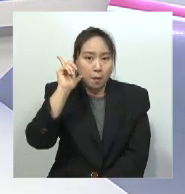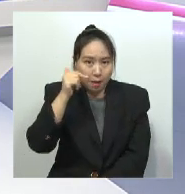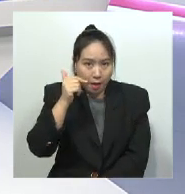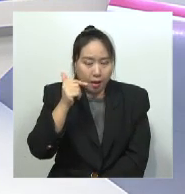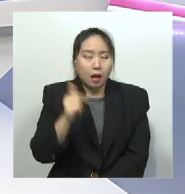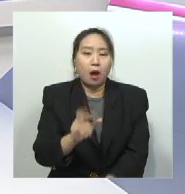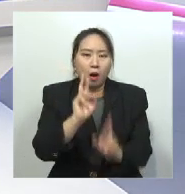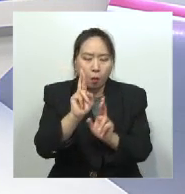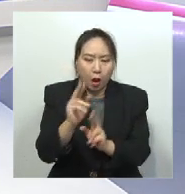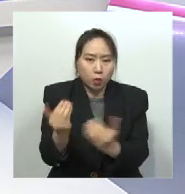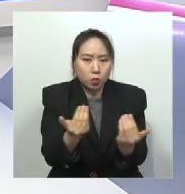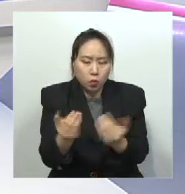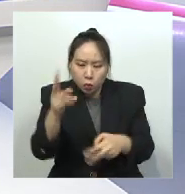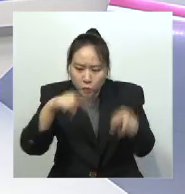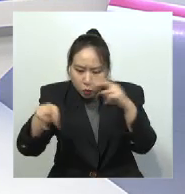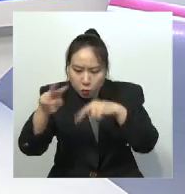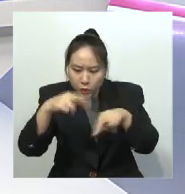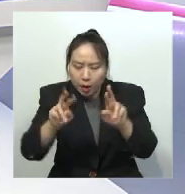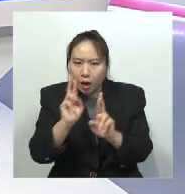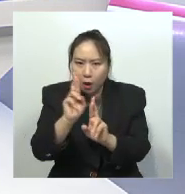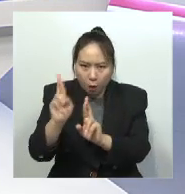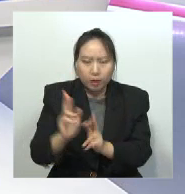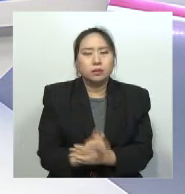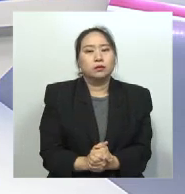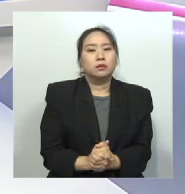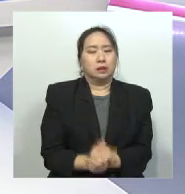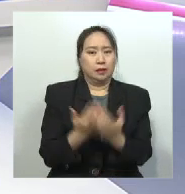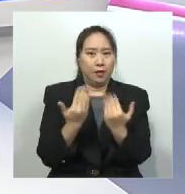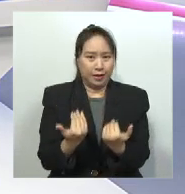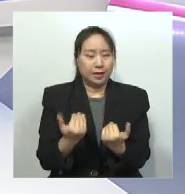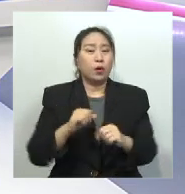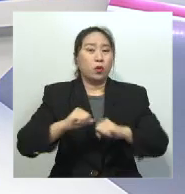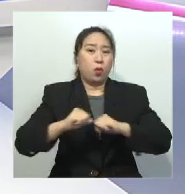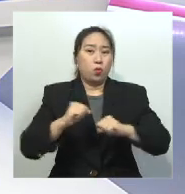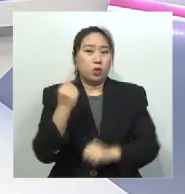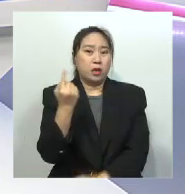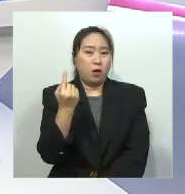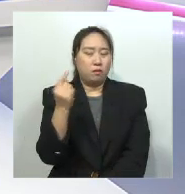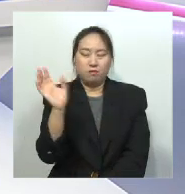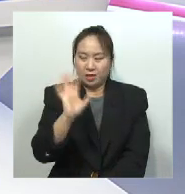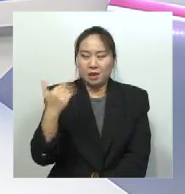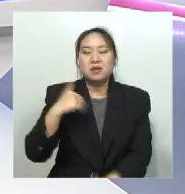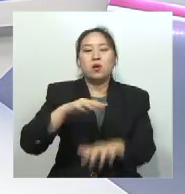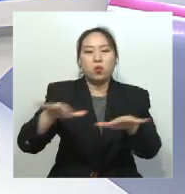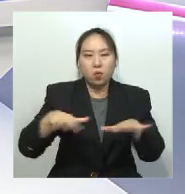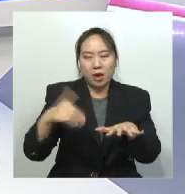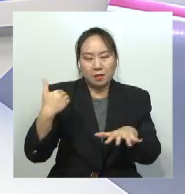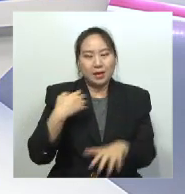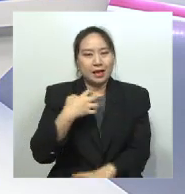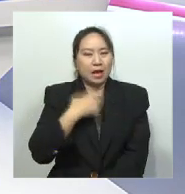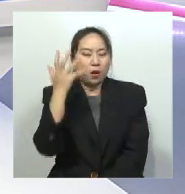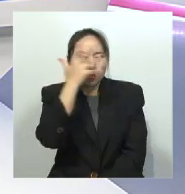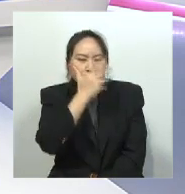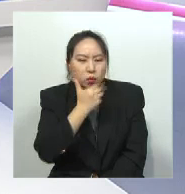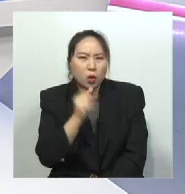ครองระมัดระวังน้องๆนะฮะแล้วก็สอดส่องดูแลจริงๆเรื่องนี้ไม่ได้เกิดขึ้นเฉพาะเยาวชนหรอกเกิดขึ้นทั่วไปหลายคนอยากสวย